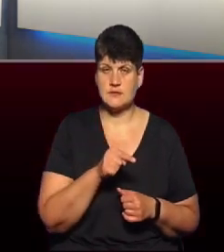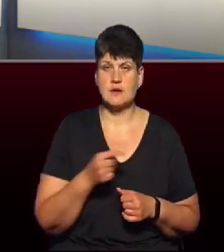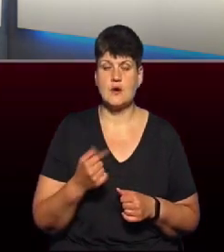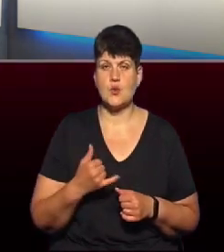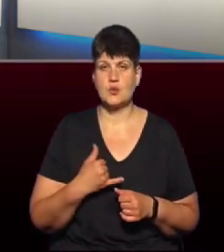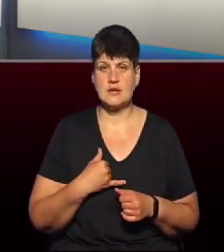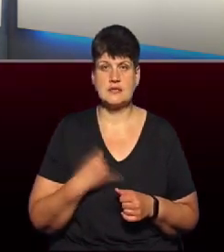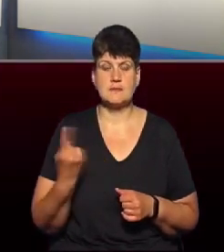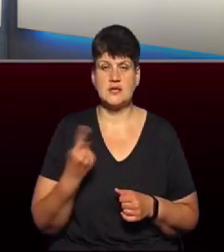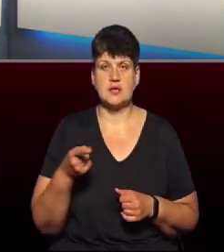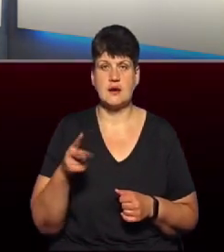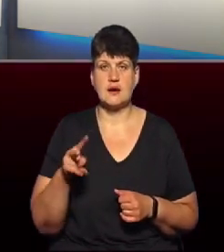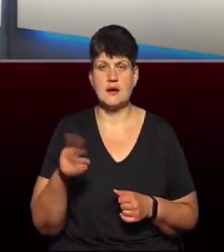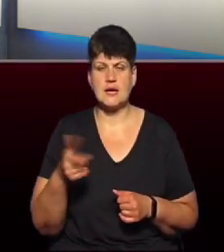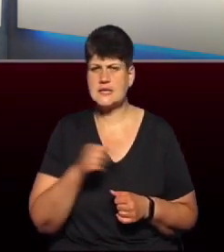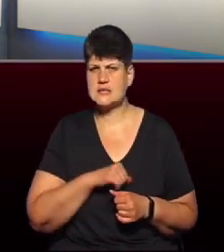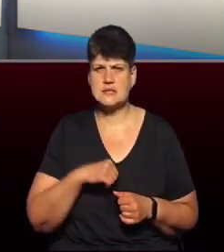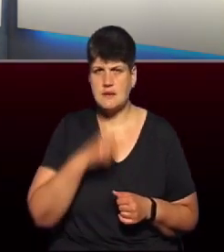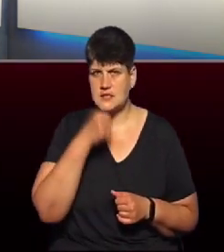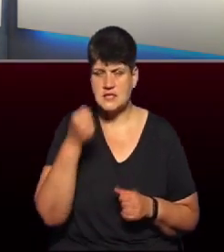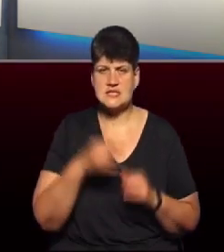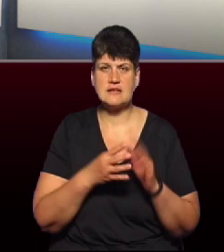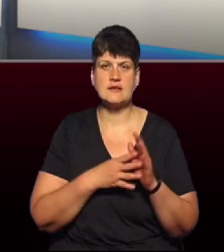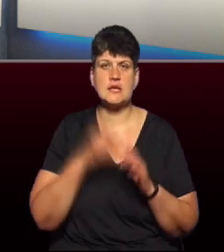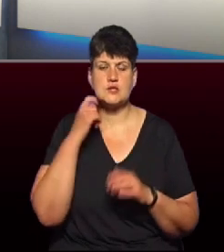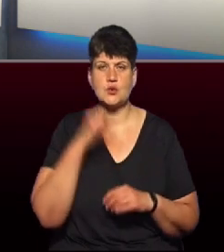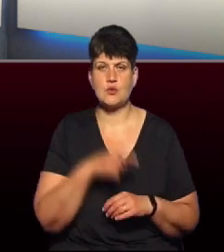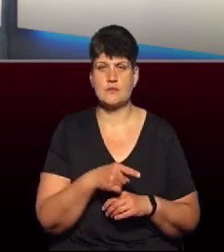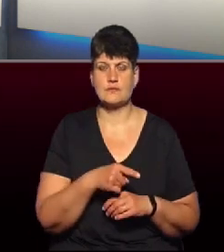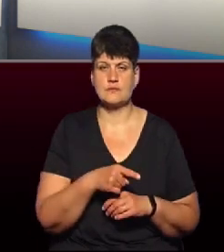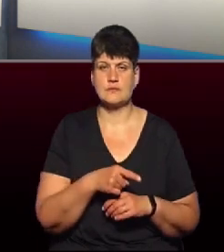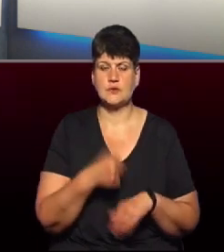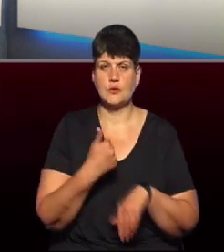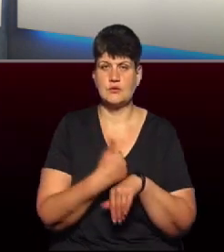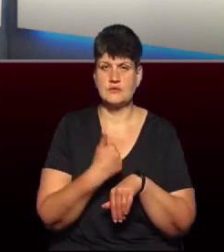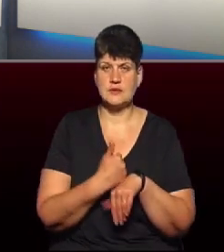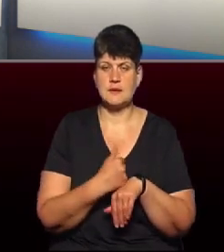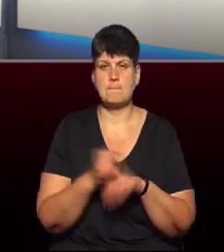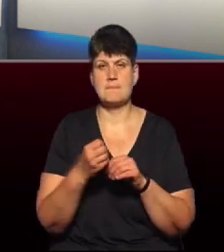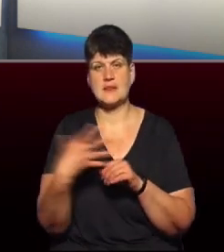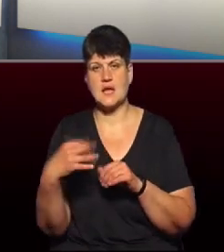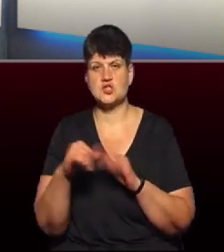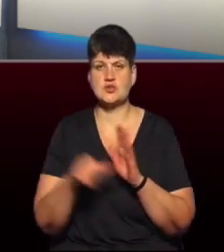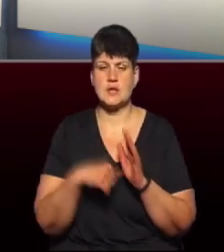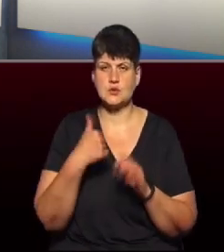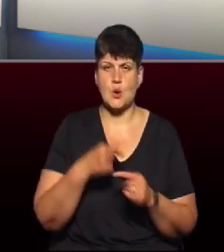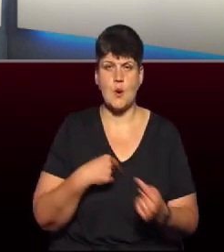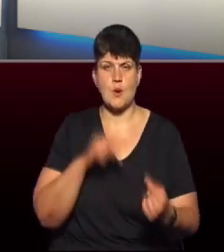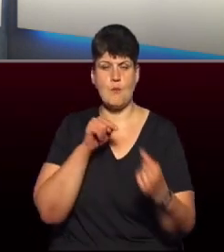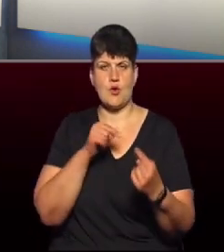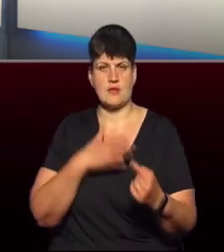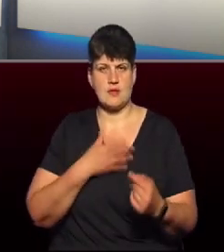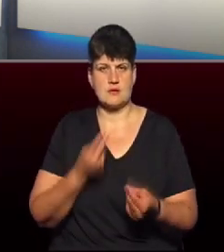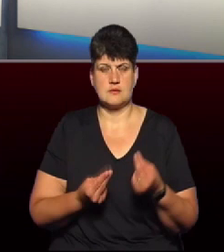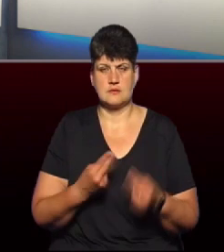лізі сама старша дівчина – це 19-літня. Кістяк – 15-16 років. Проти нас грають гравці,